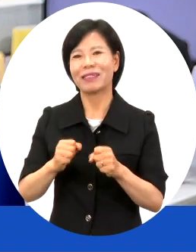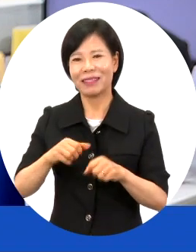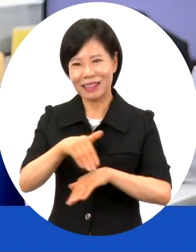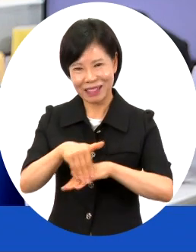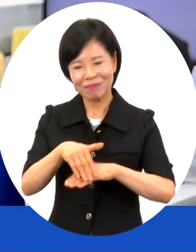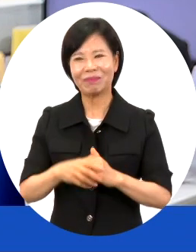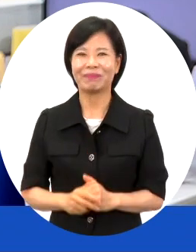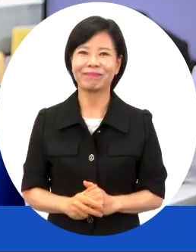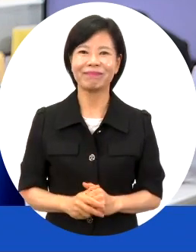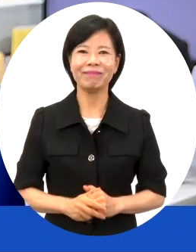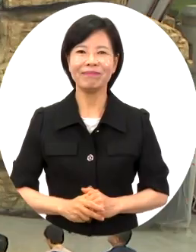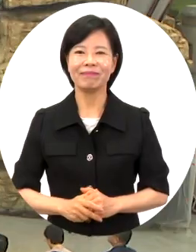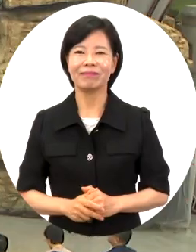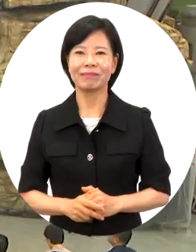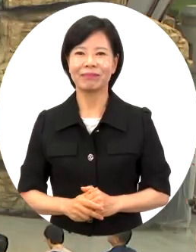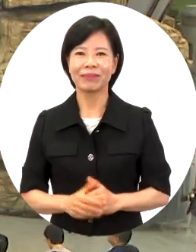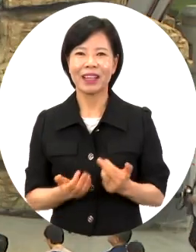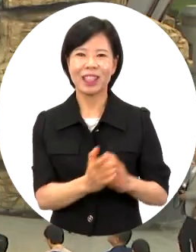기회로 삼을 예정입니다.